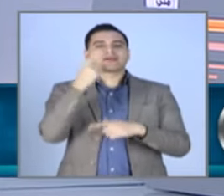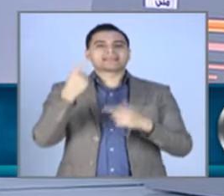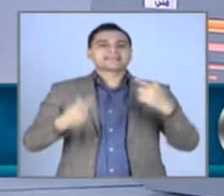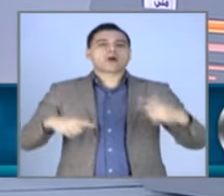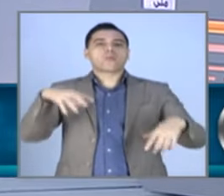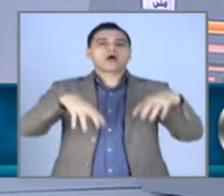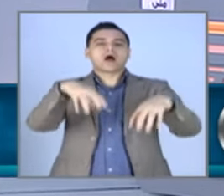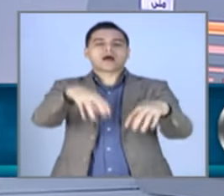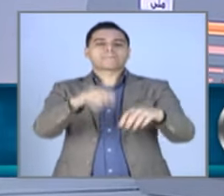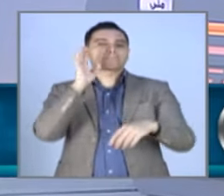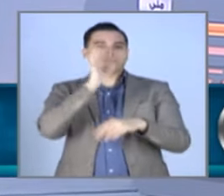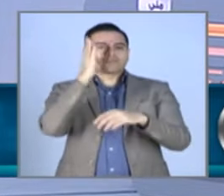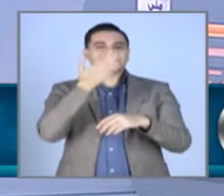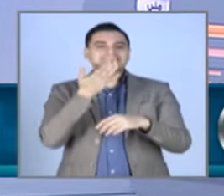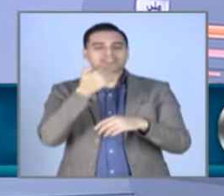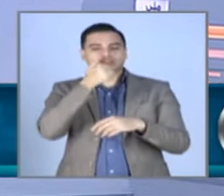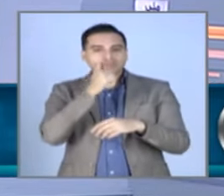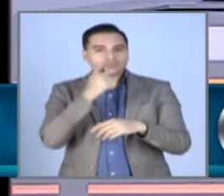بحيرة صناعية تم إنشائها